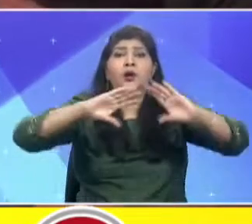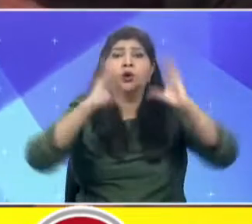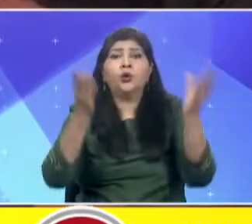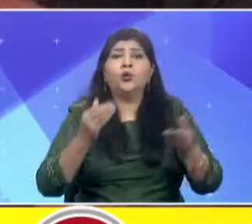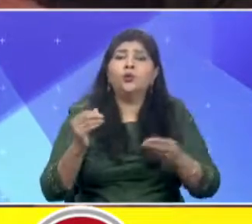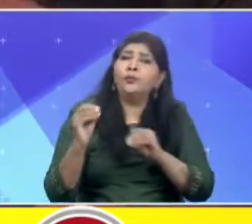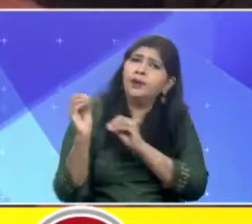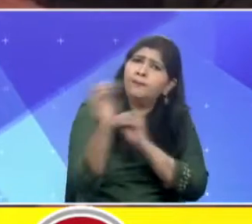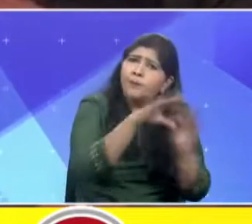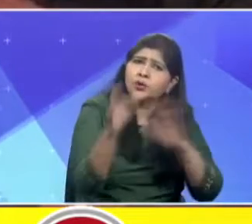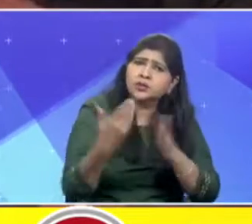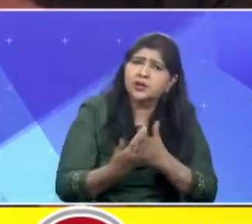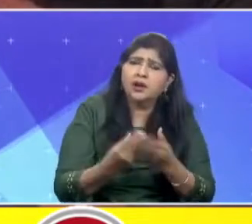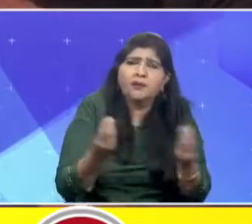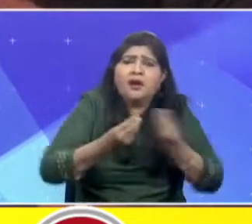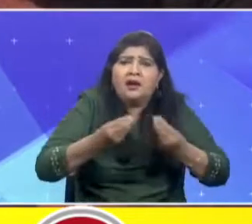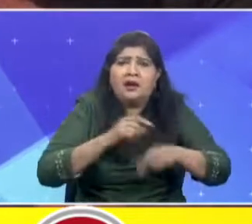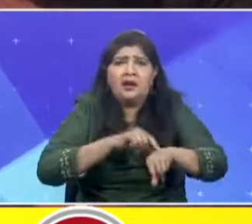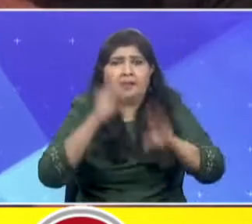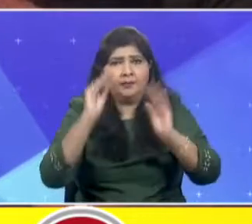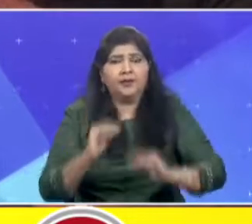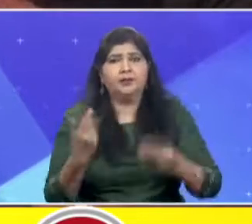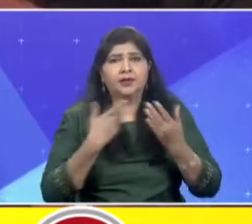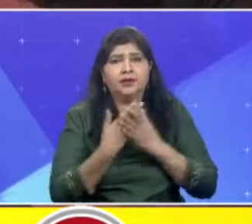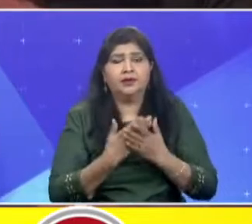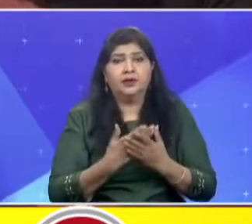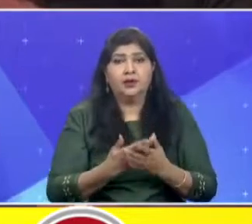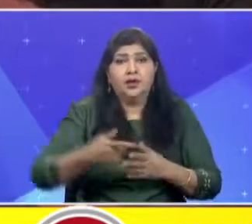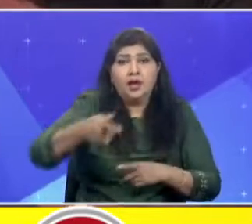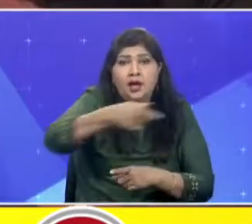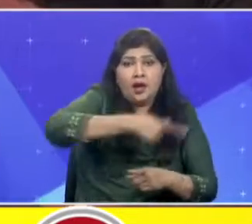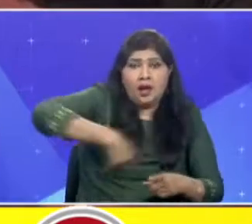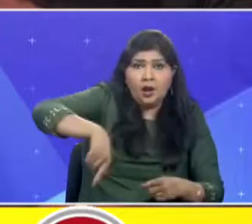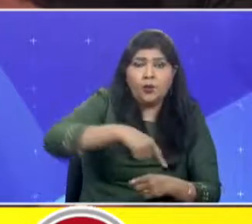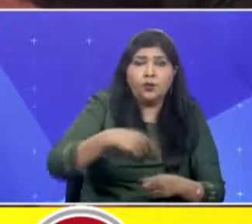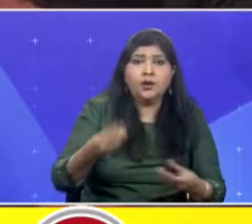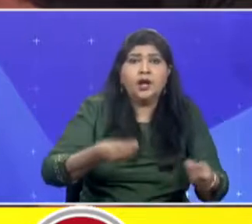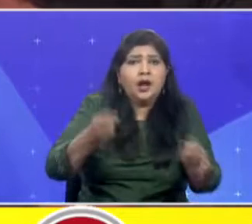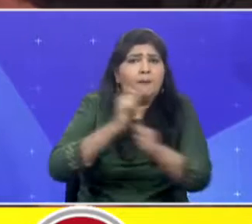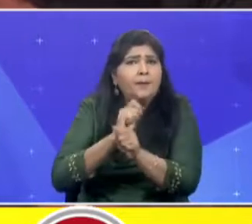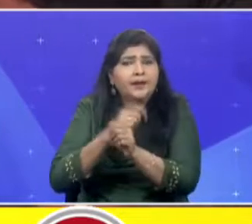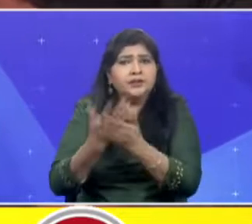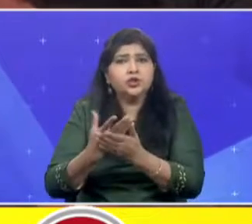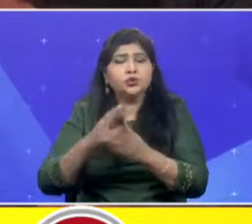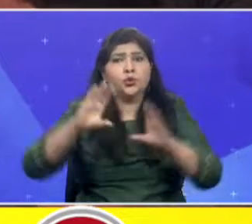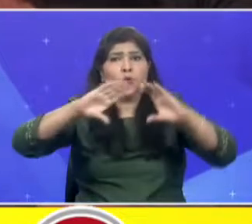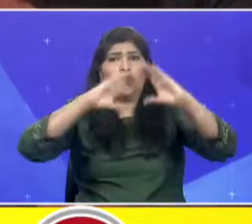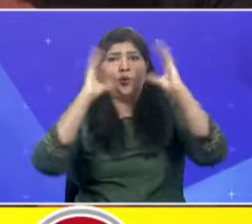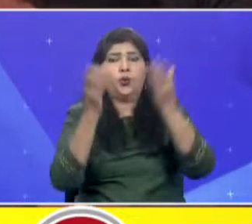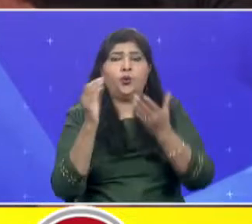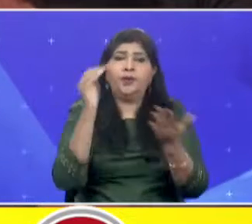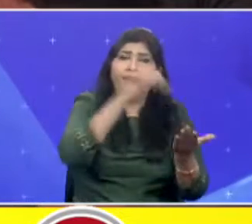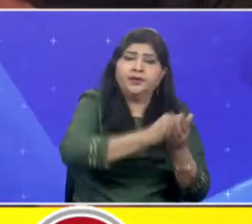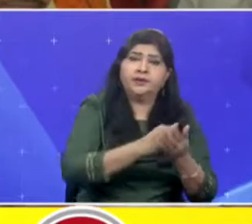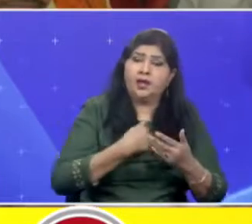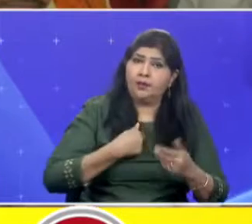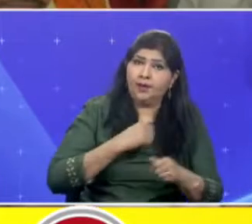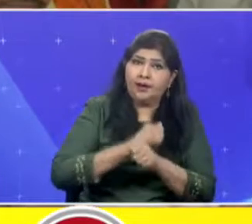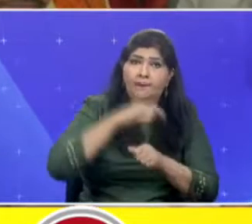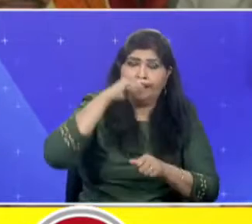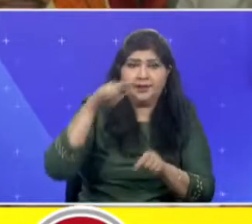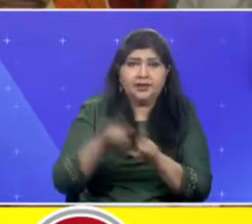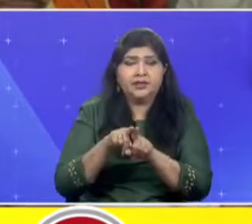देर नहीं लगती है। आइए लोकल को ग्लोबल बनाएं और हमारे उत्पादों की प्रतिष्ठा